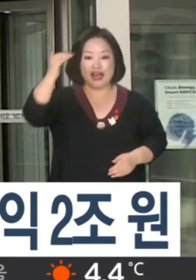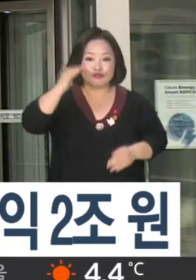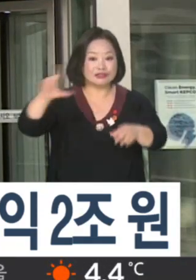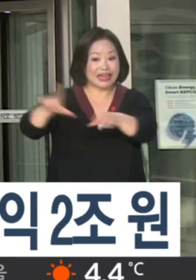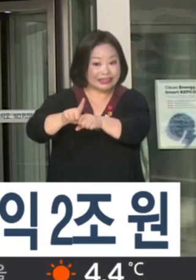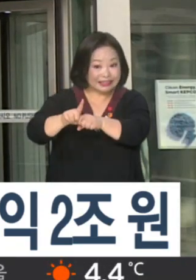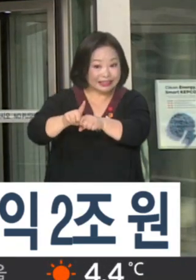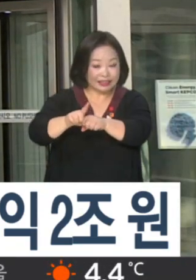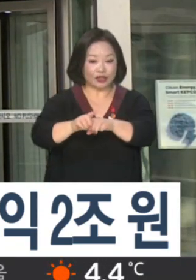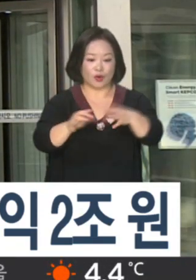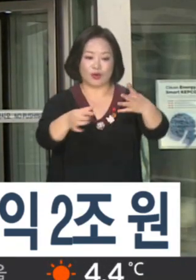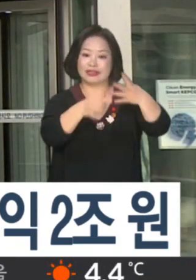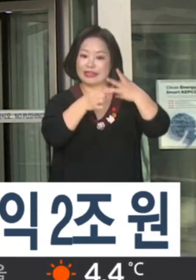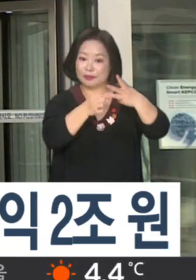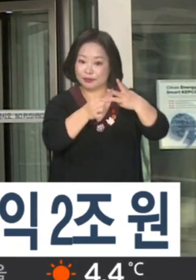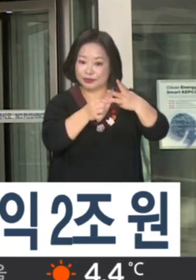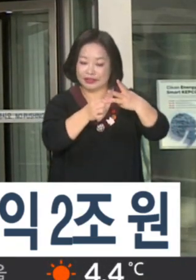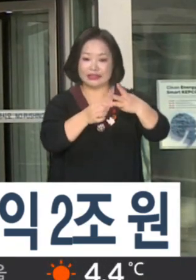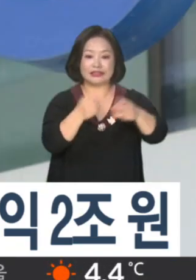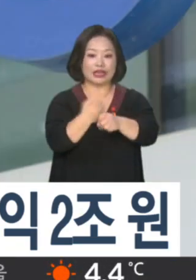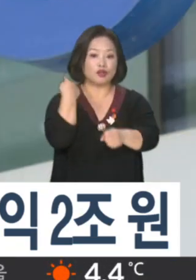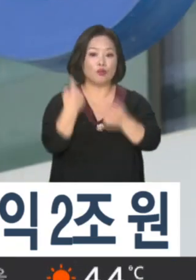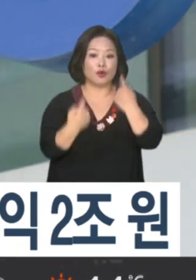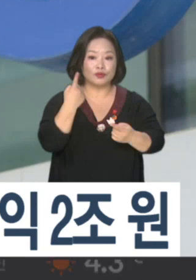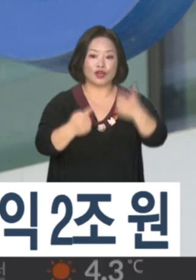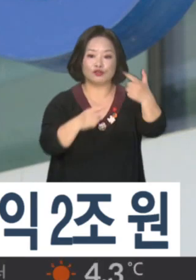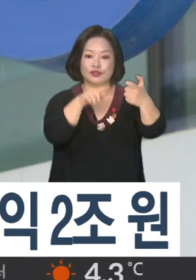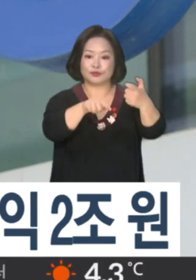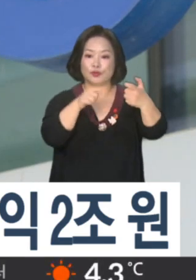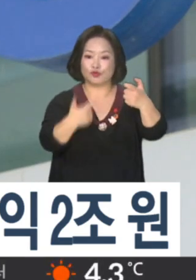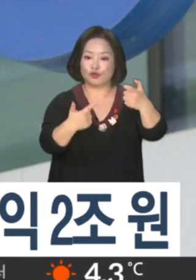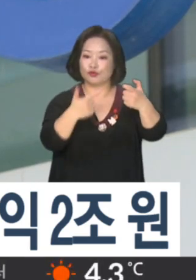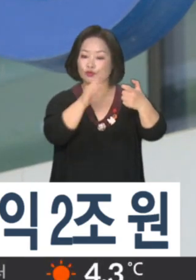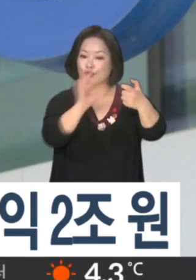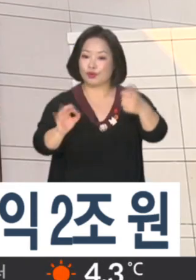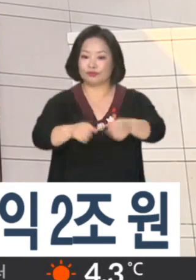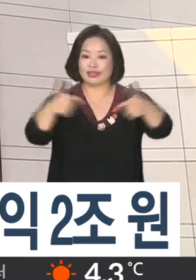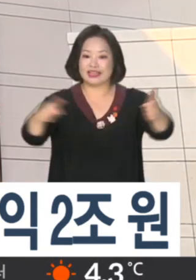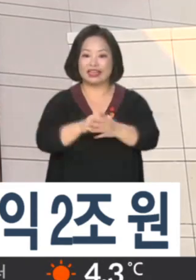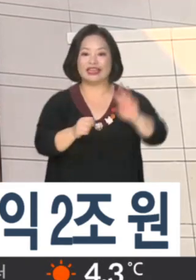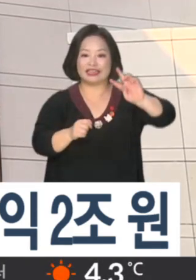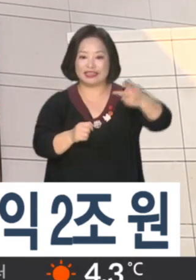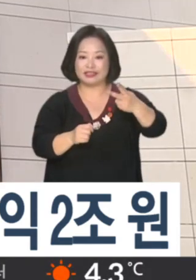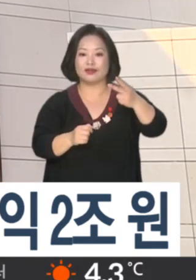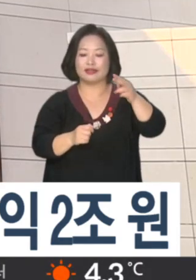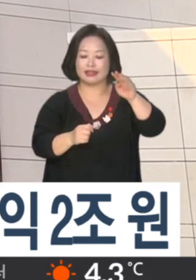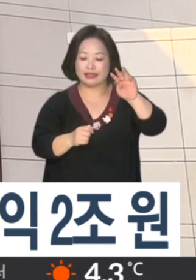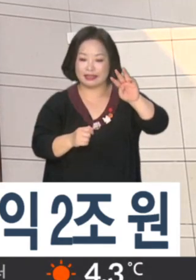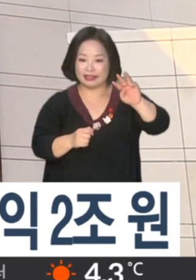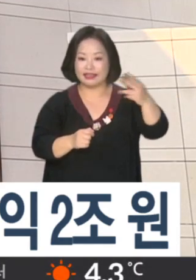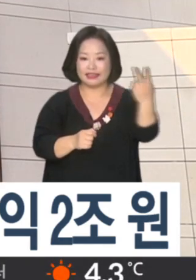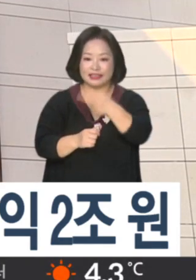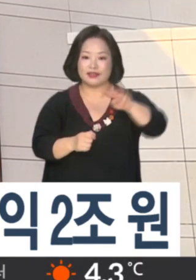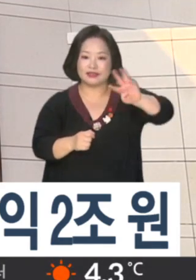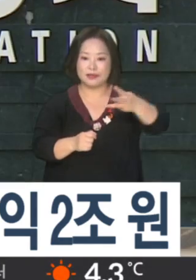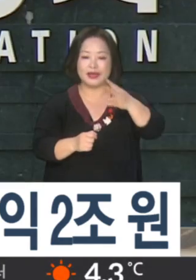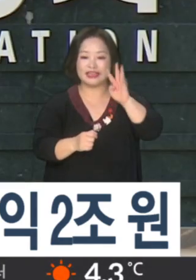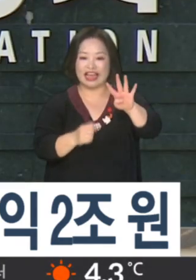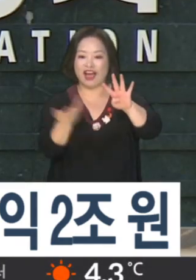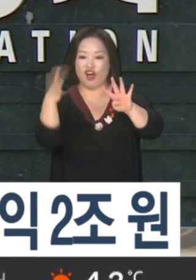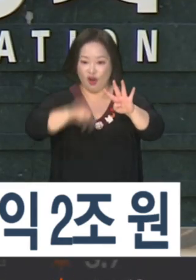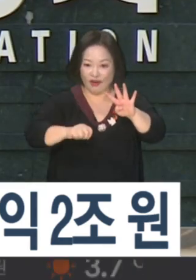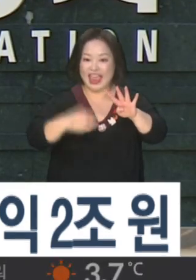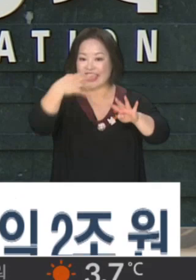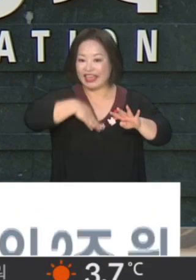공사도 올 3분기 지난해 같은 기간보다 60.6% 늘어난 234억원의 영업 이익을 올 고